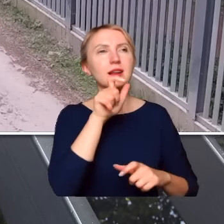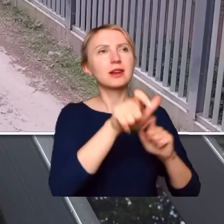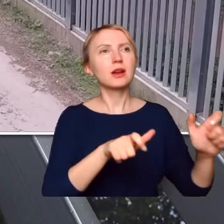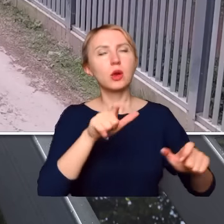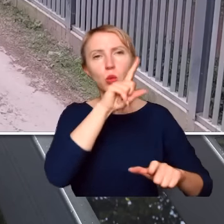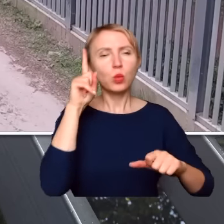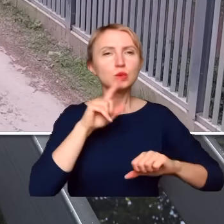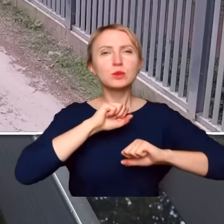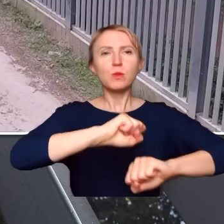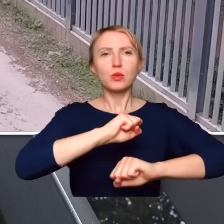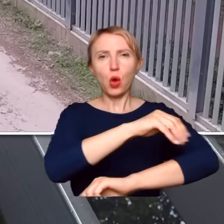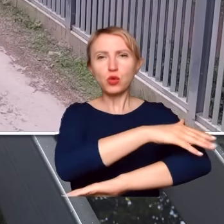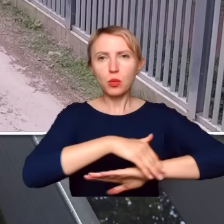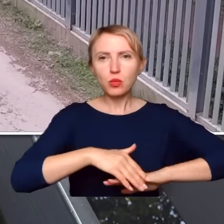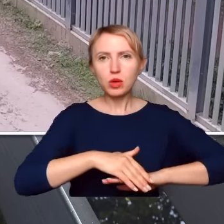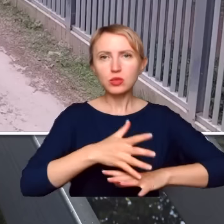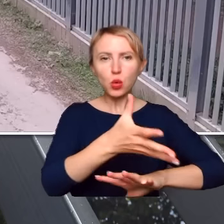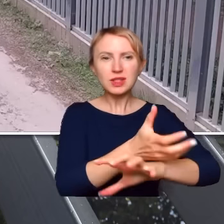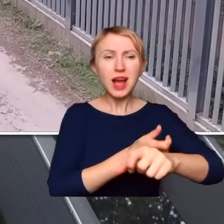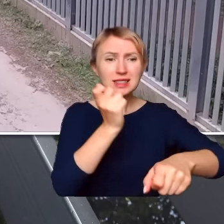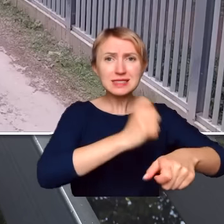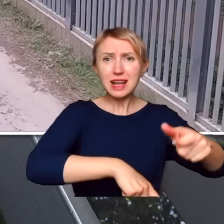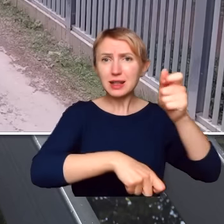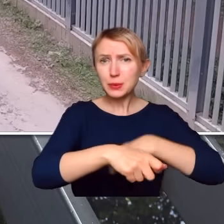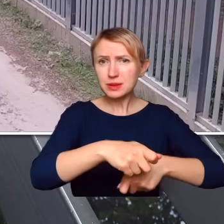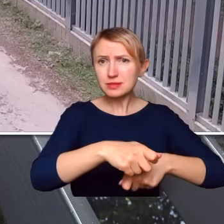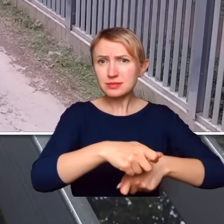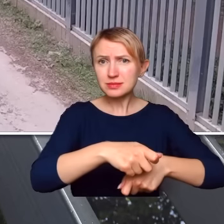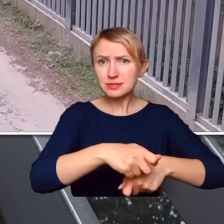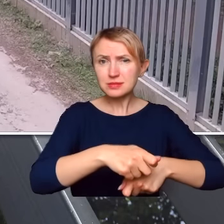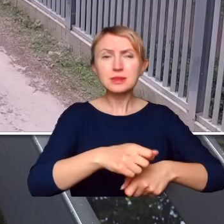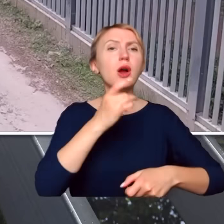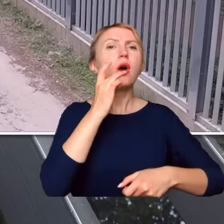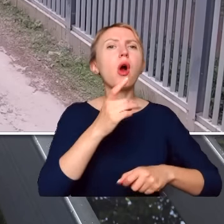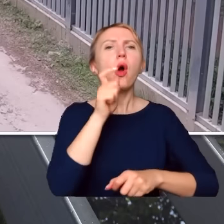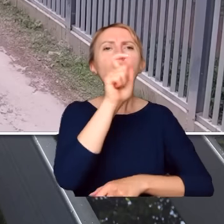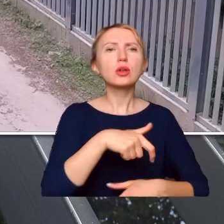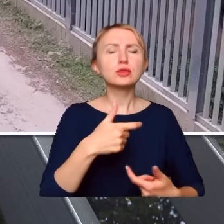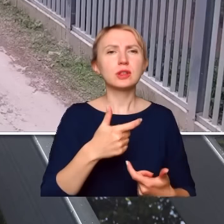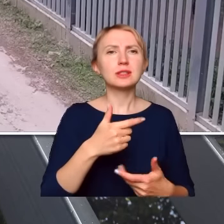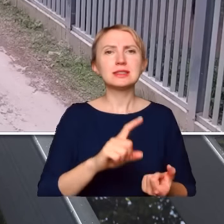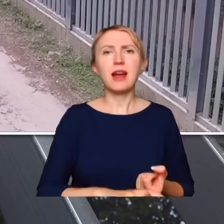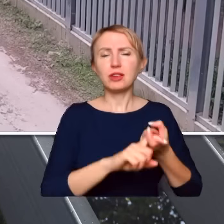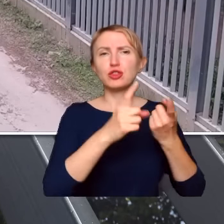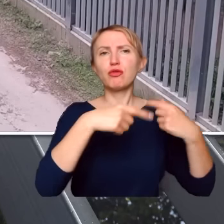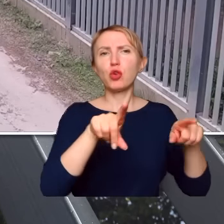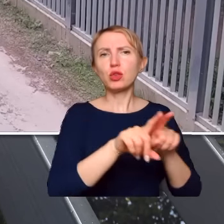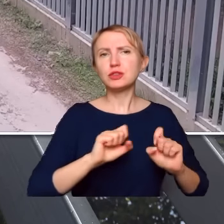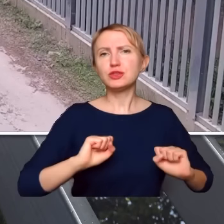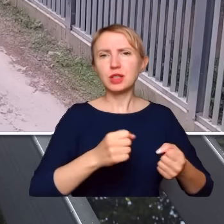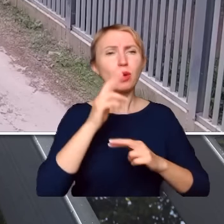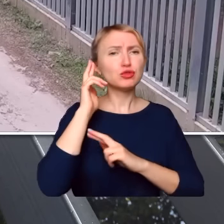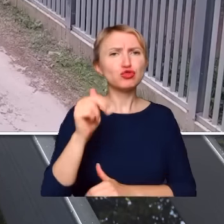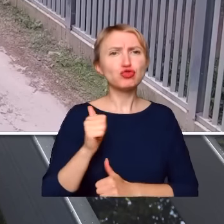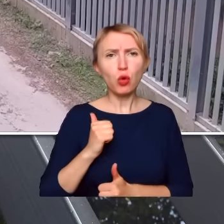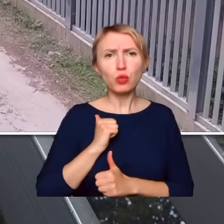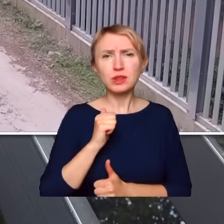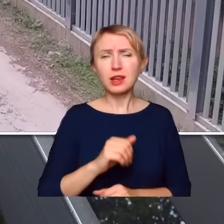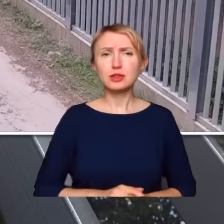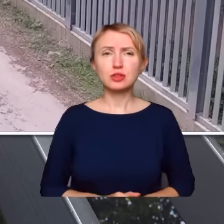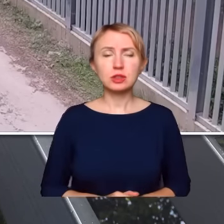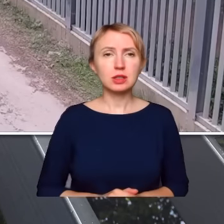do zatrzymania, skucia, postawienia zarzutów, zawieszenia żołnierzy, przez